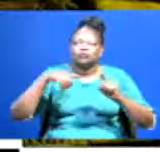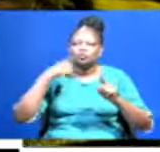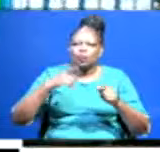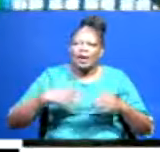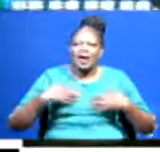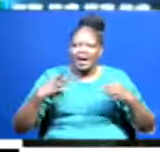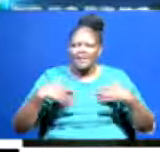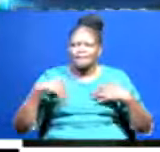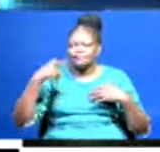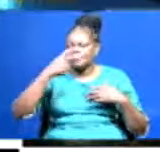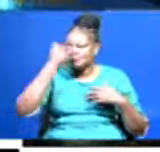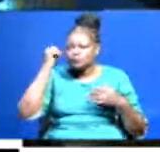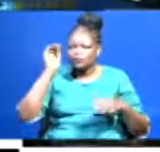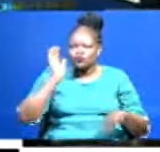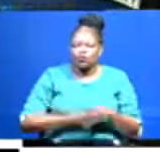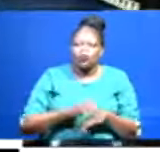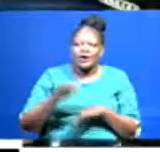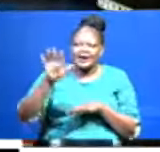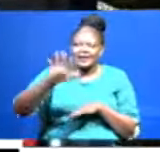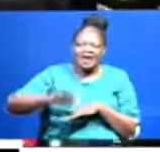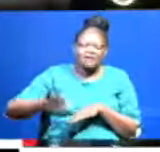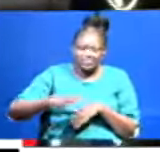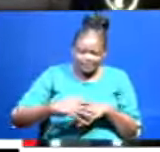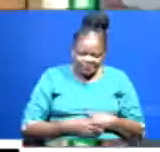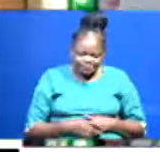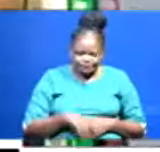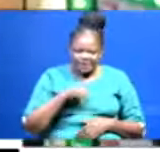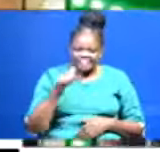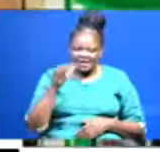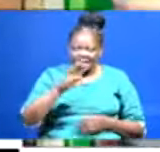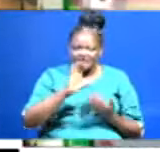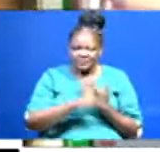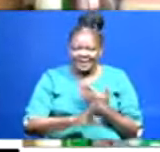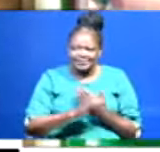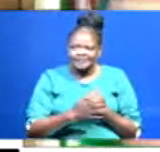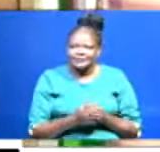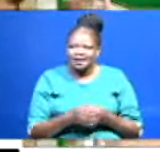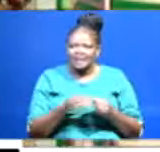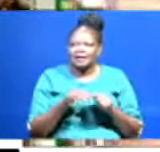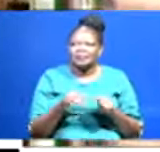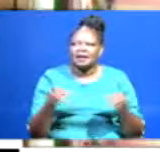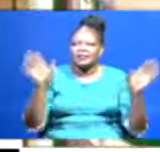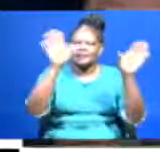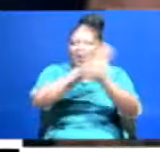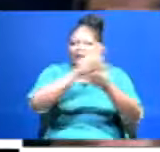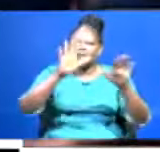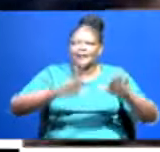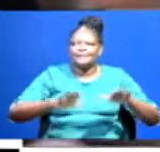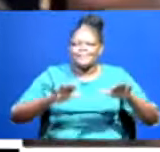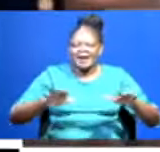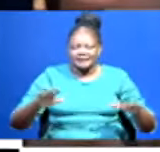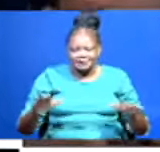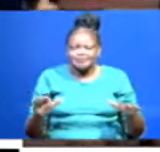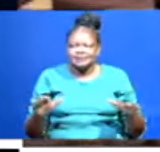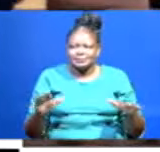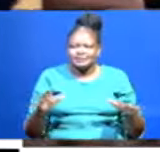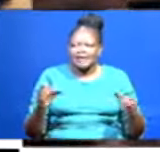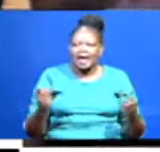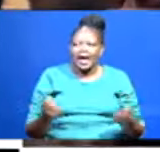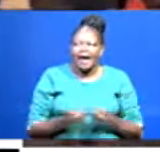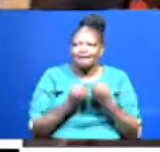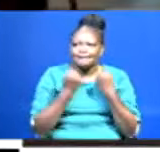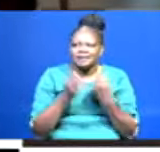kuvutia. Katika sehemu nyingine ya nchi, masoko ya usiku katika mji wa Changsha, mkoa wa